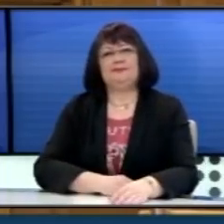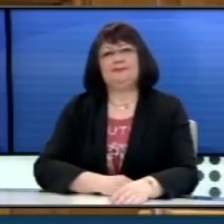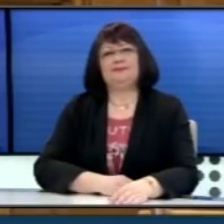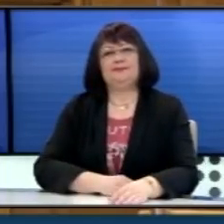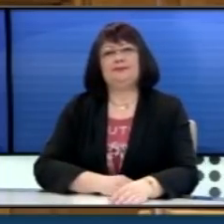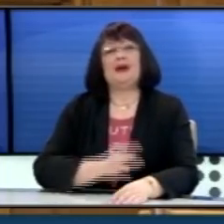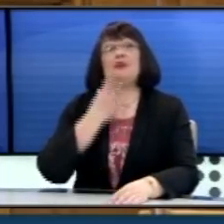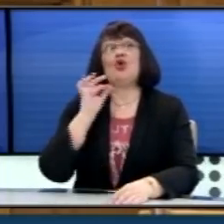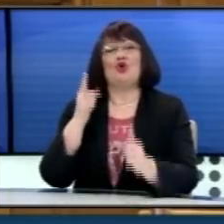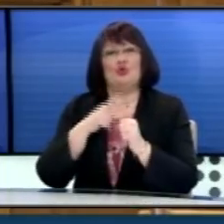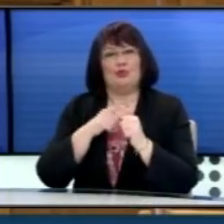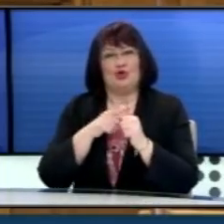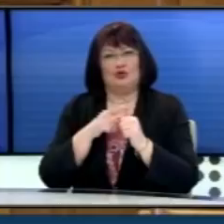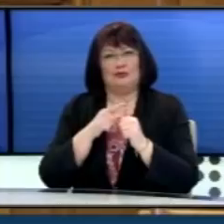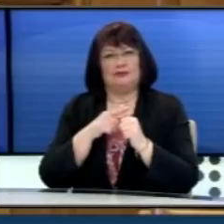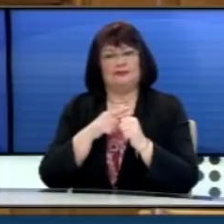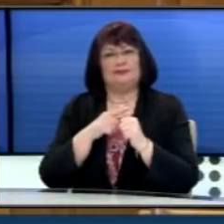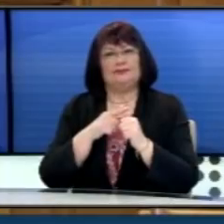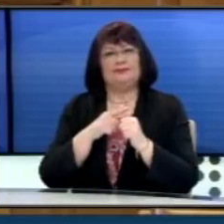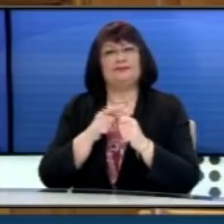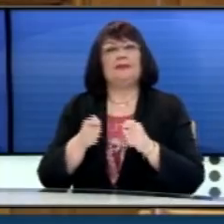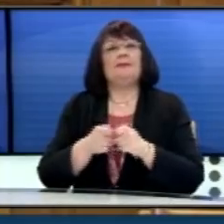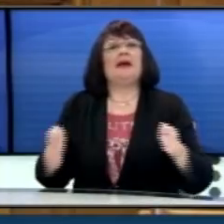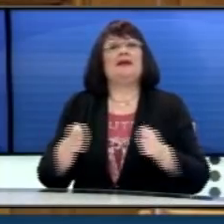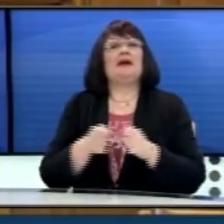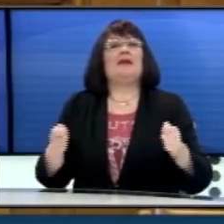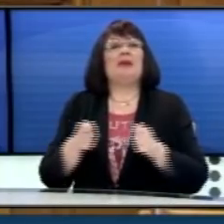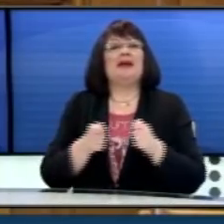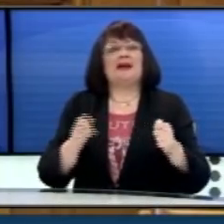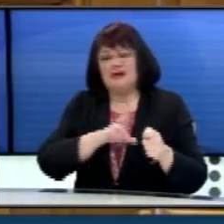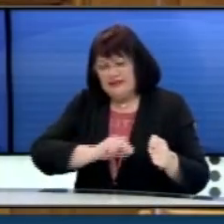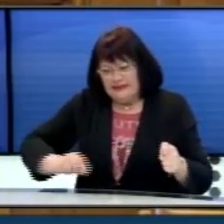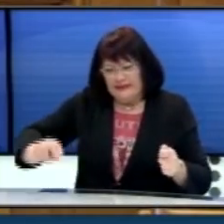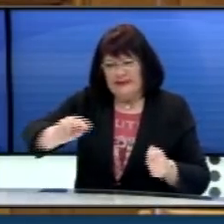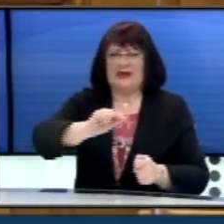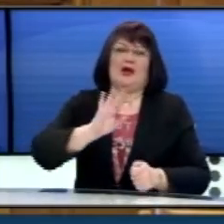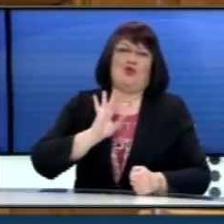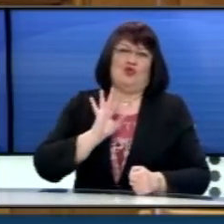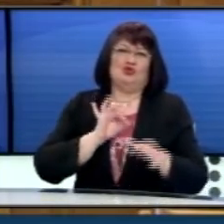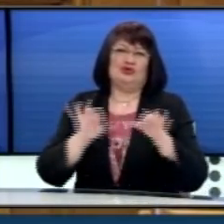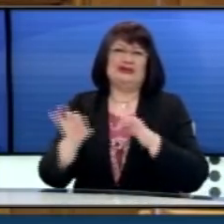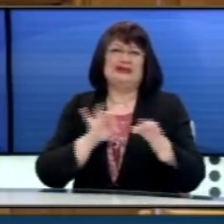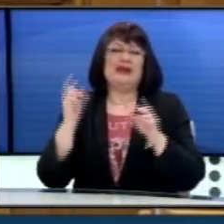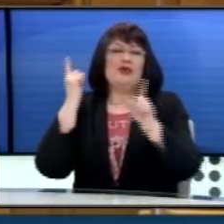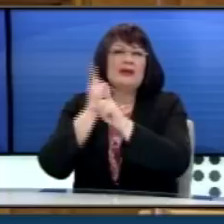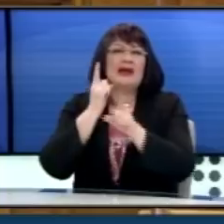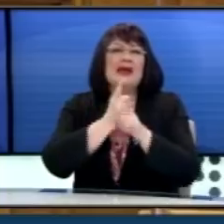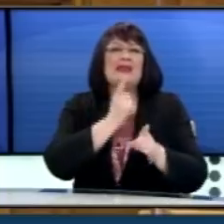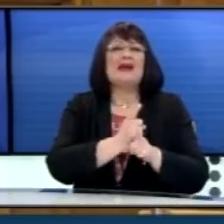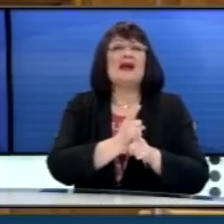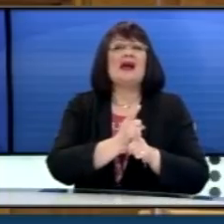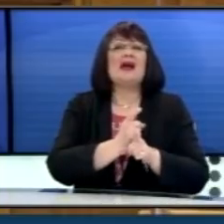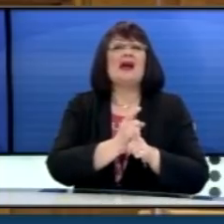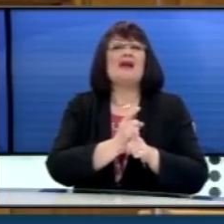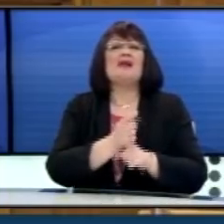Γιατί, πρώτον, είναι μέτρα οριζόντιου χαρακτήρα, σχεδιασμένα κυρίως να